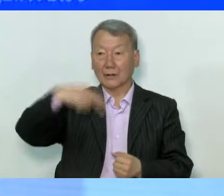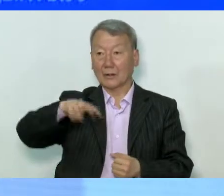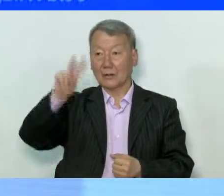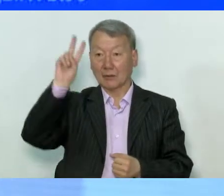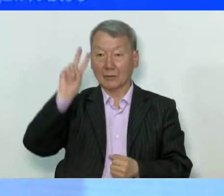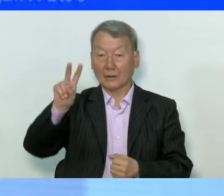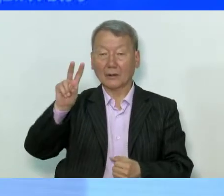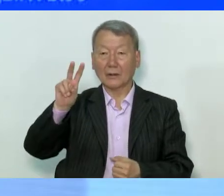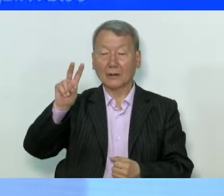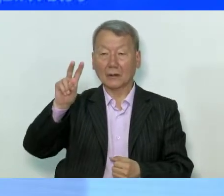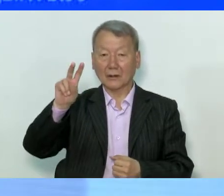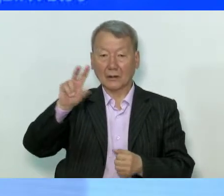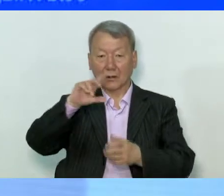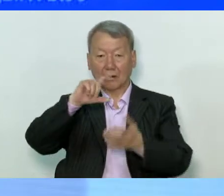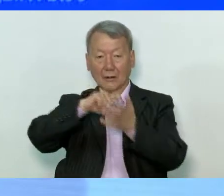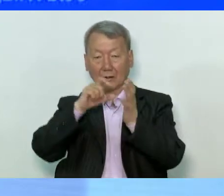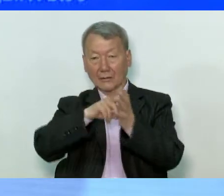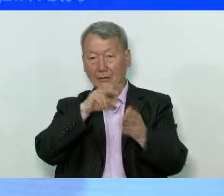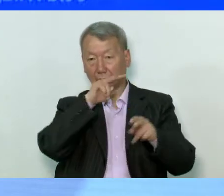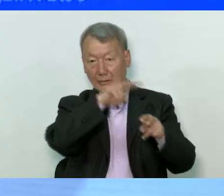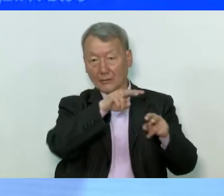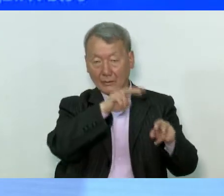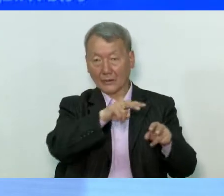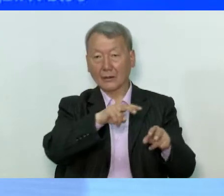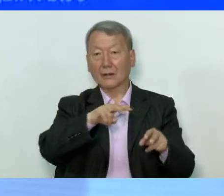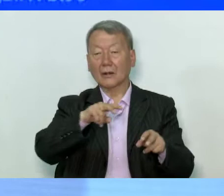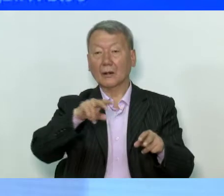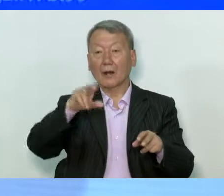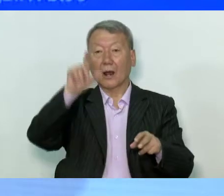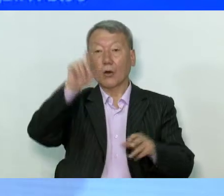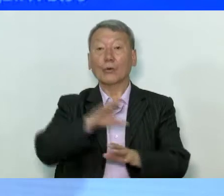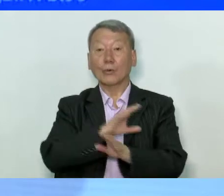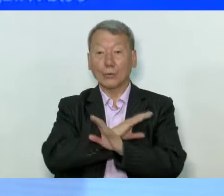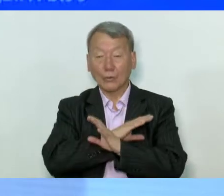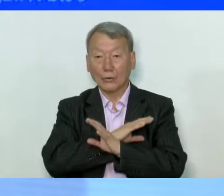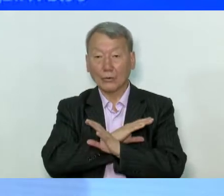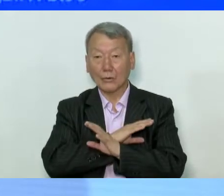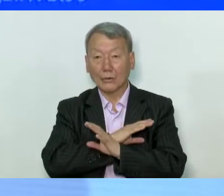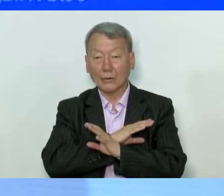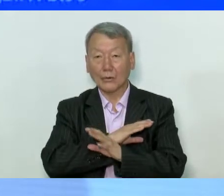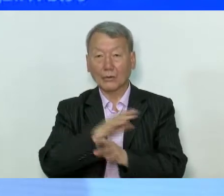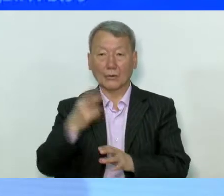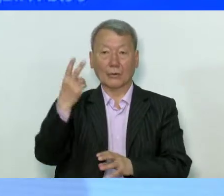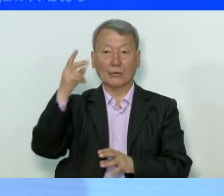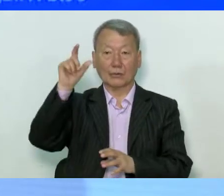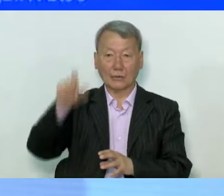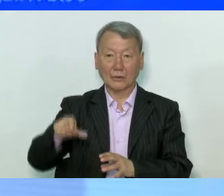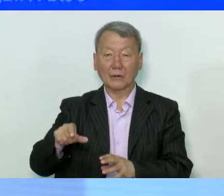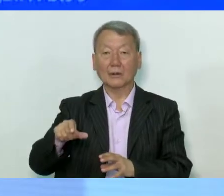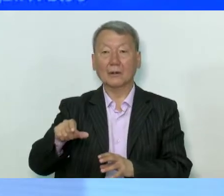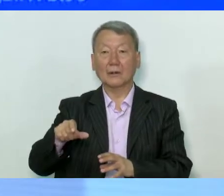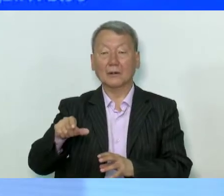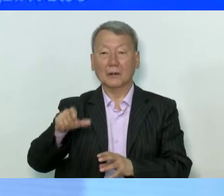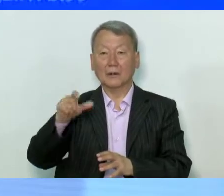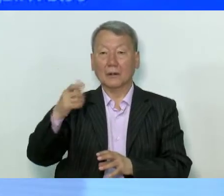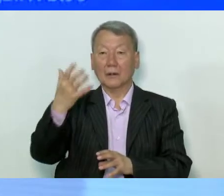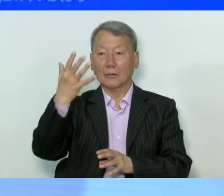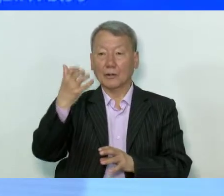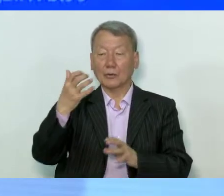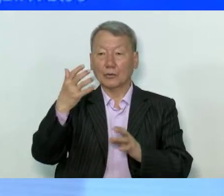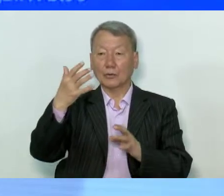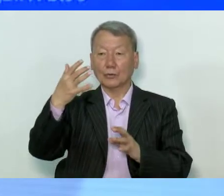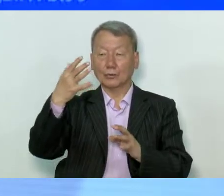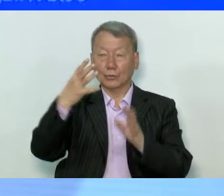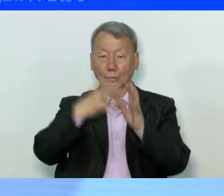жаран изоляцияда дарыланууда, каза болгондордун саны 2, 509